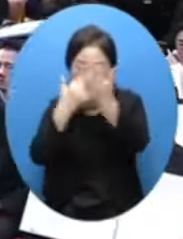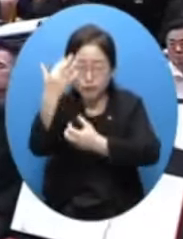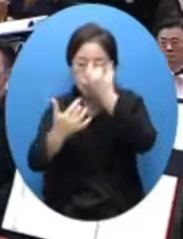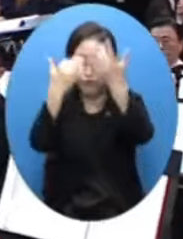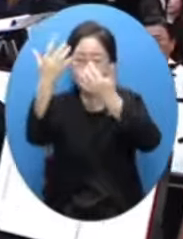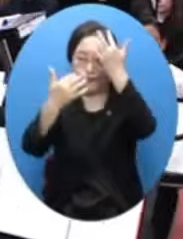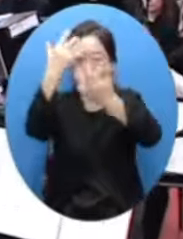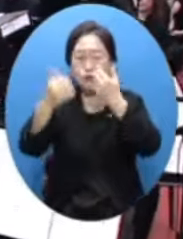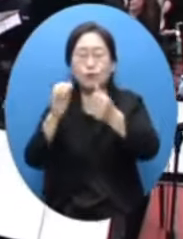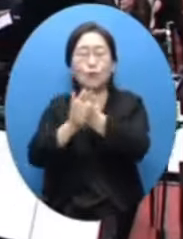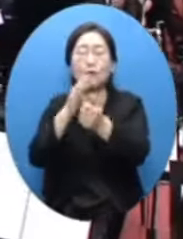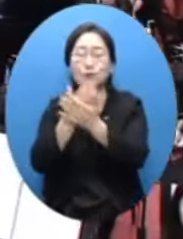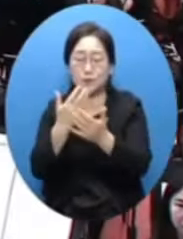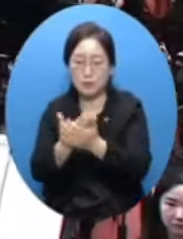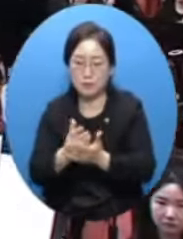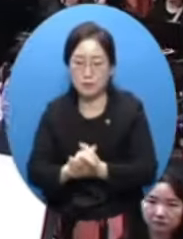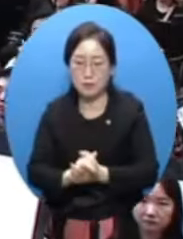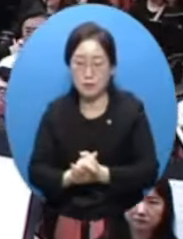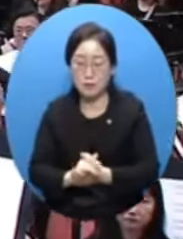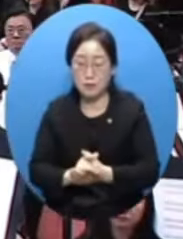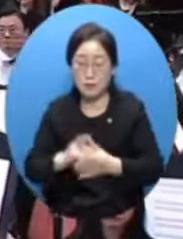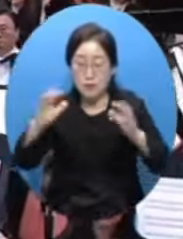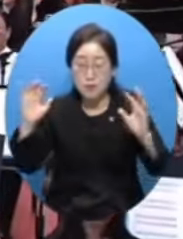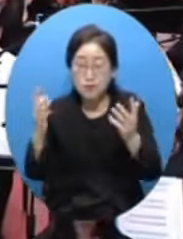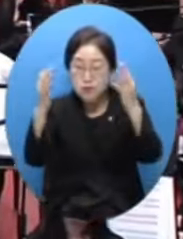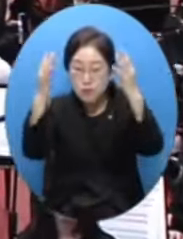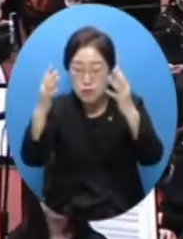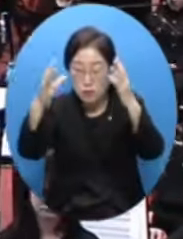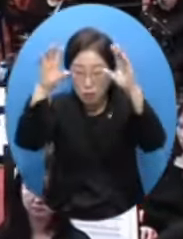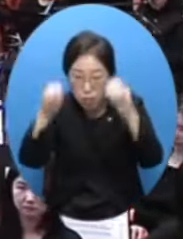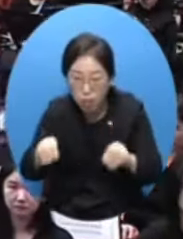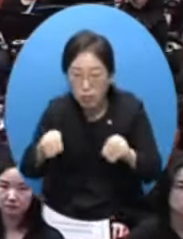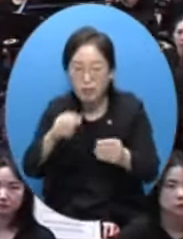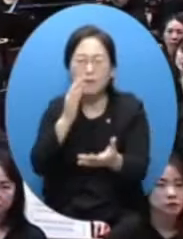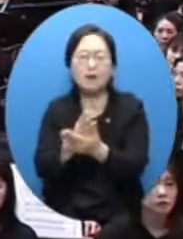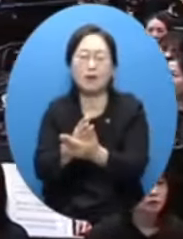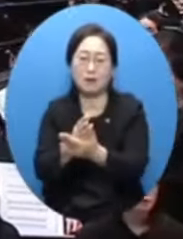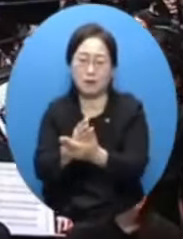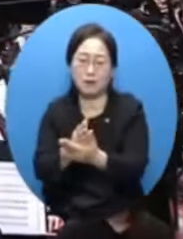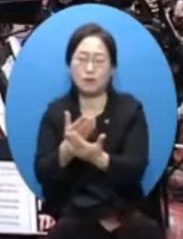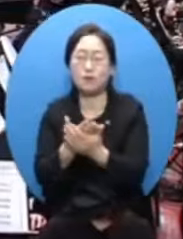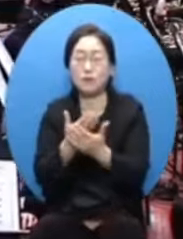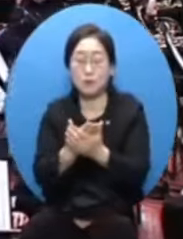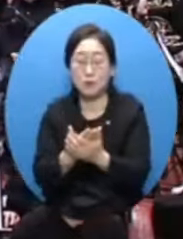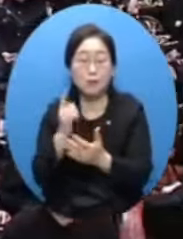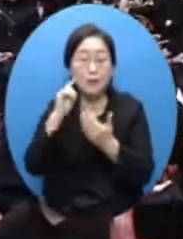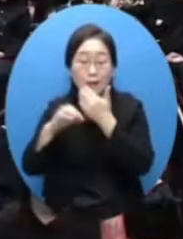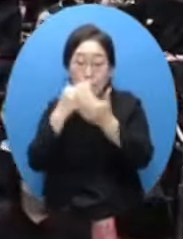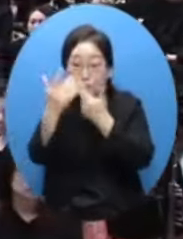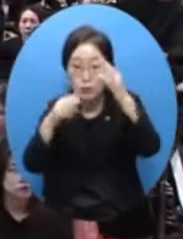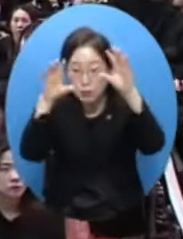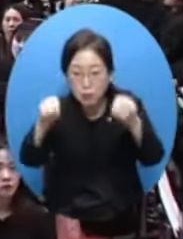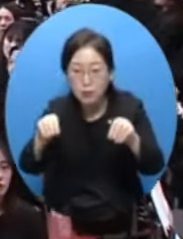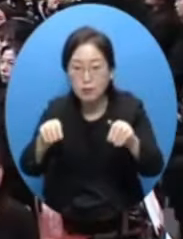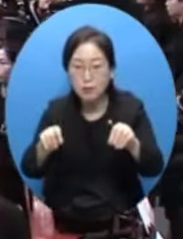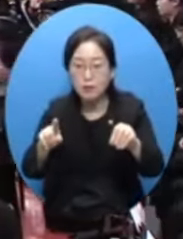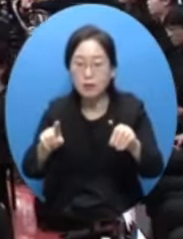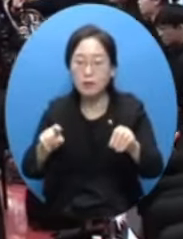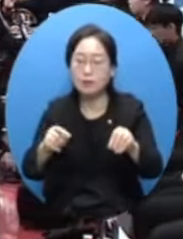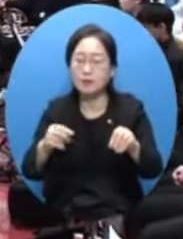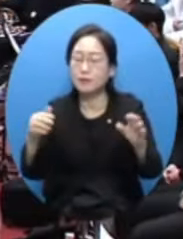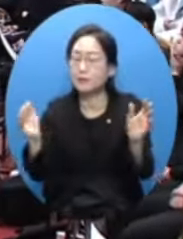하여 주시옵소서. 불 꺼진 인생으로 살지 않게 하여 주옵소서. 불이 꺼지면 우리는 모든 것이